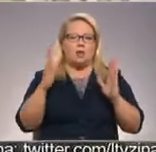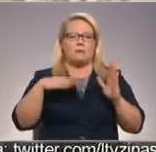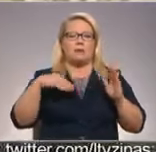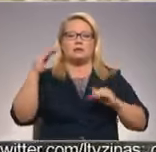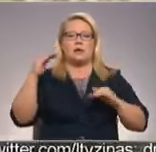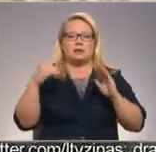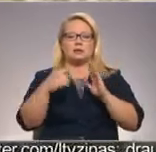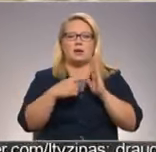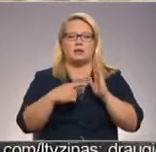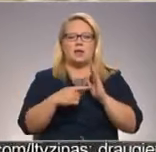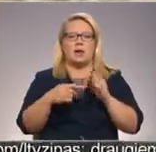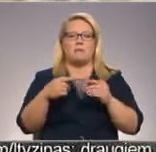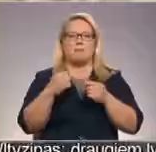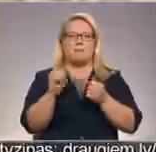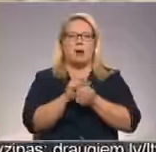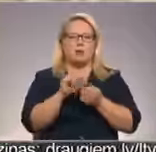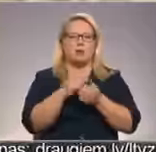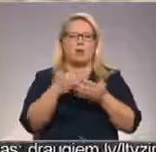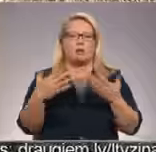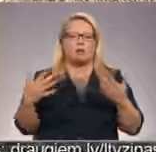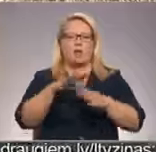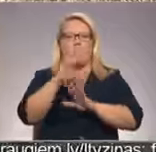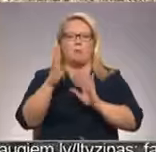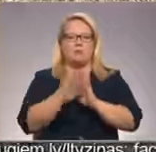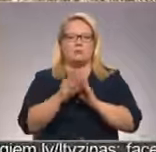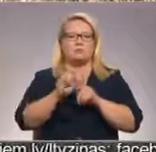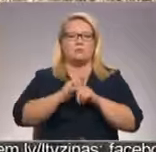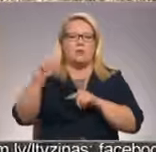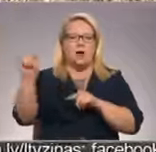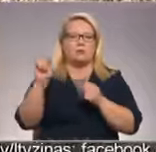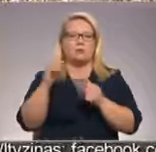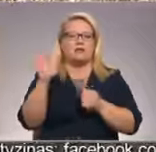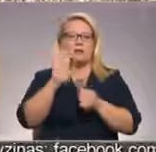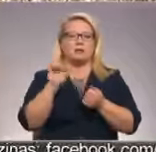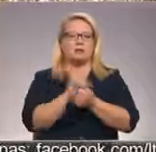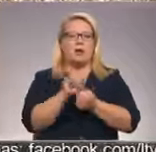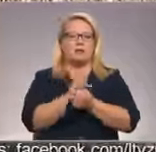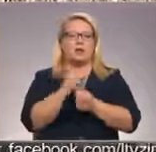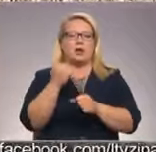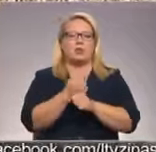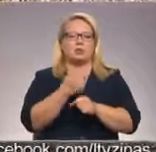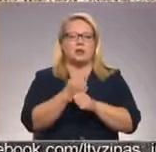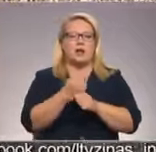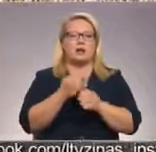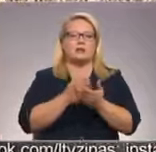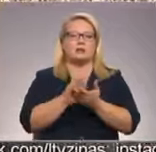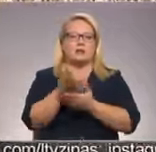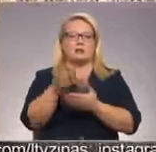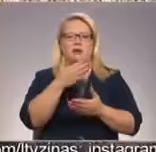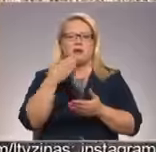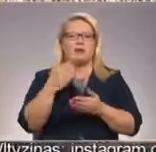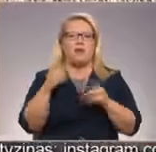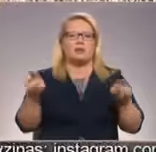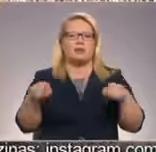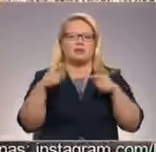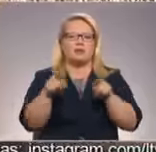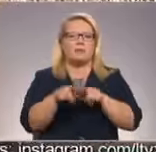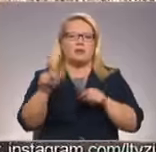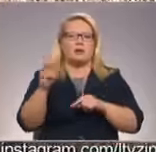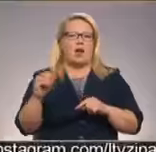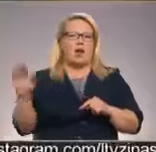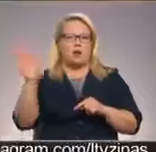statistikas datiem makulatūras apjoms katru gadu pieaug, taču valstī papīra pārstrādes nozare nav tik attīstīta kā citvietē Eiropā. Tāpēc